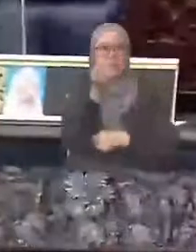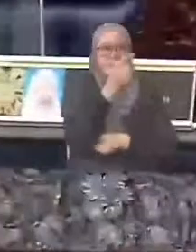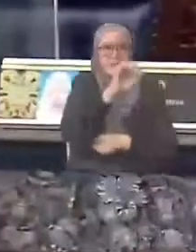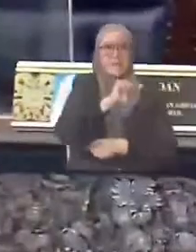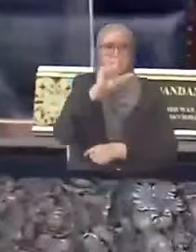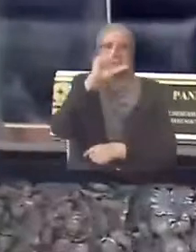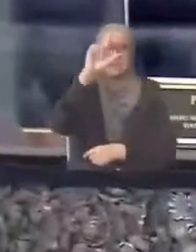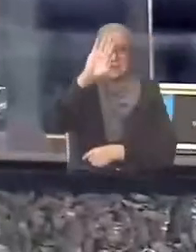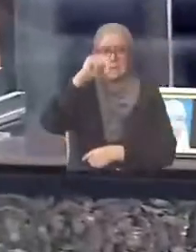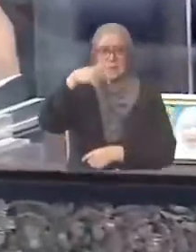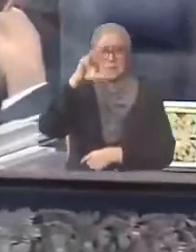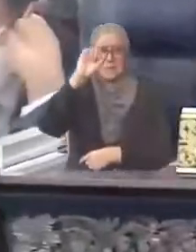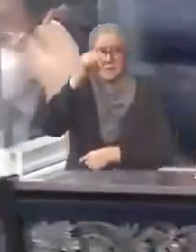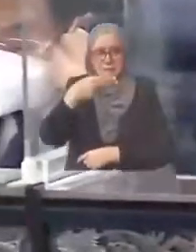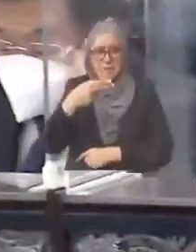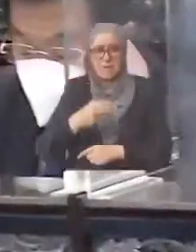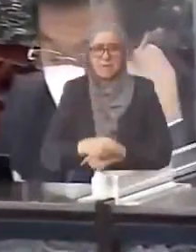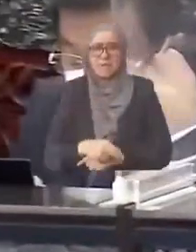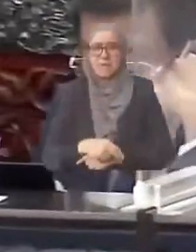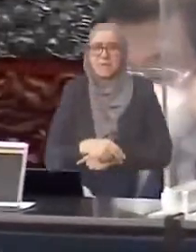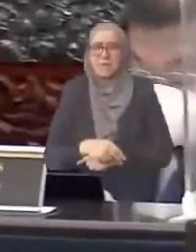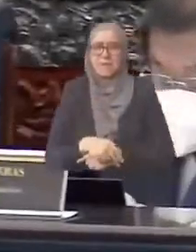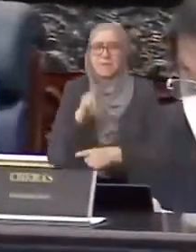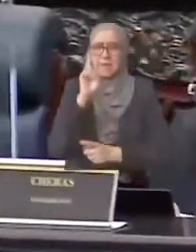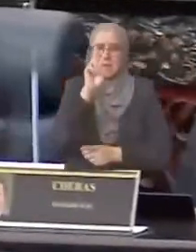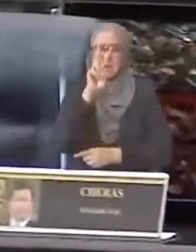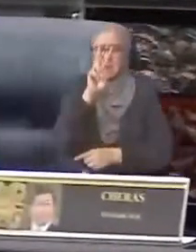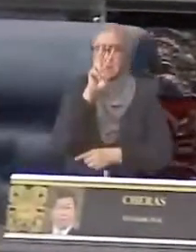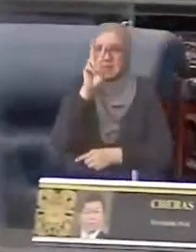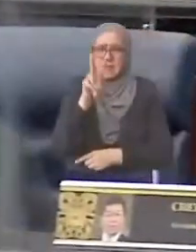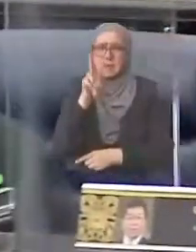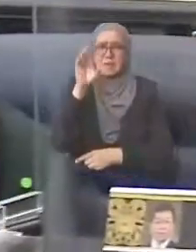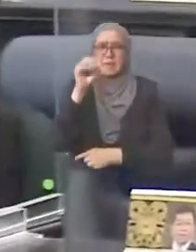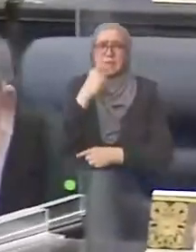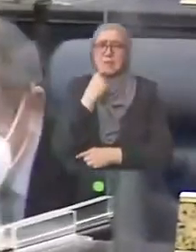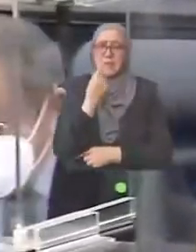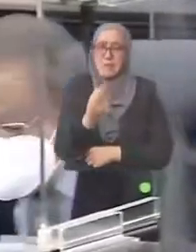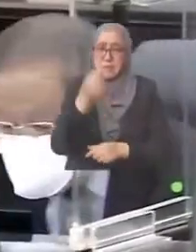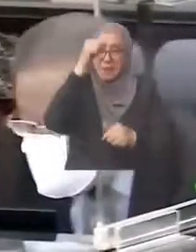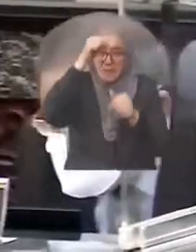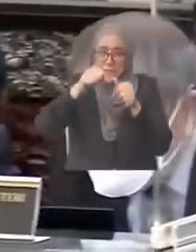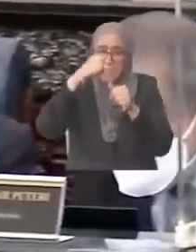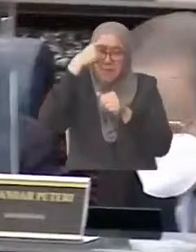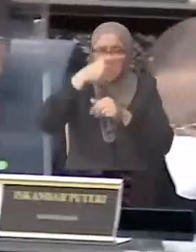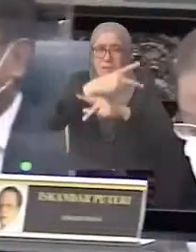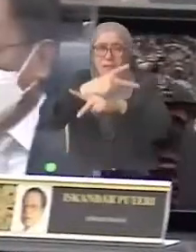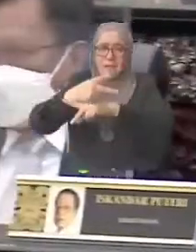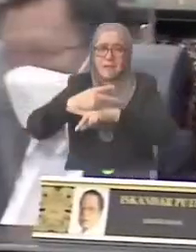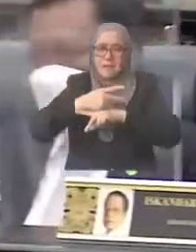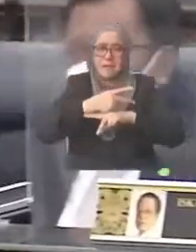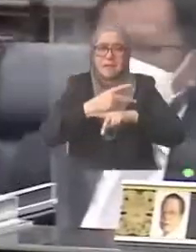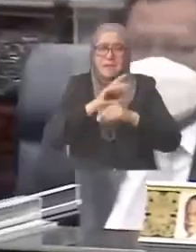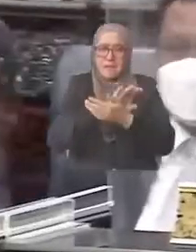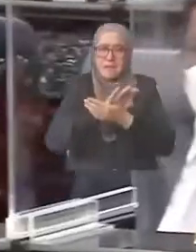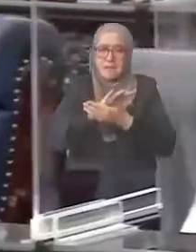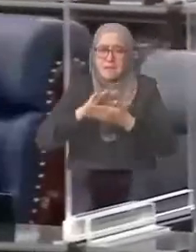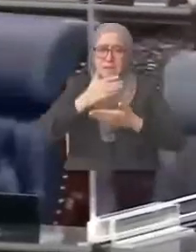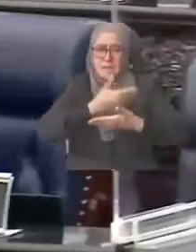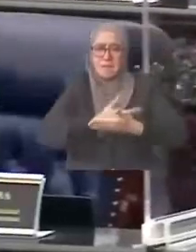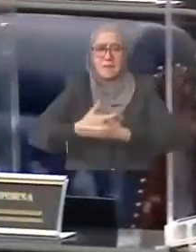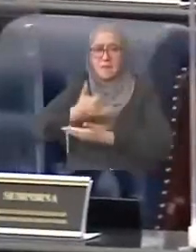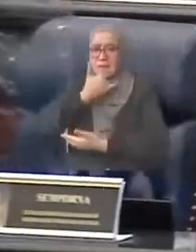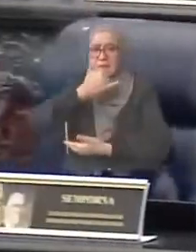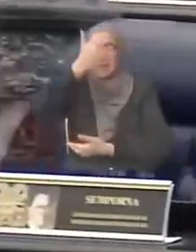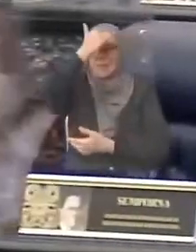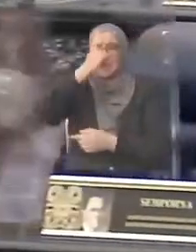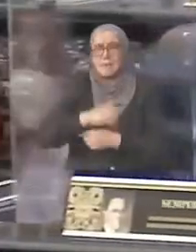kita diingatkan akan perlunya menjaga kesejahteraan anak-anak yatim sejawa Bakauheni 19 mencengah ke